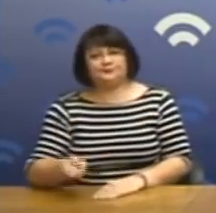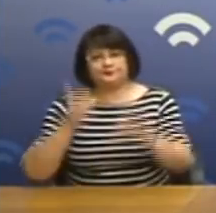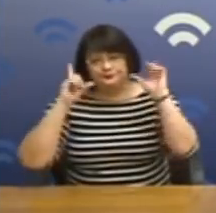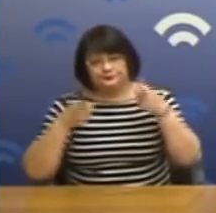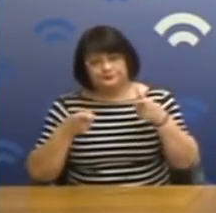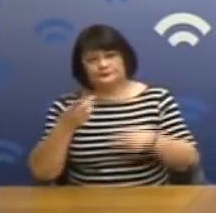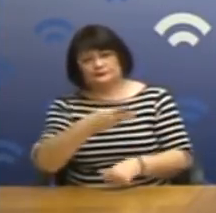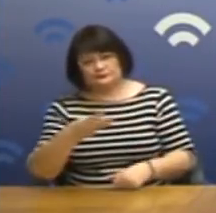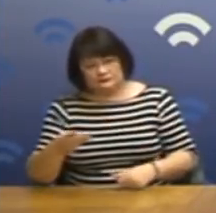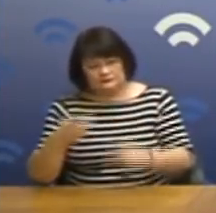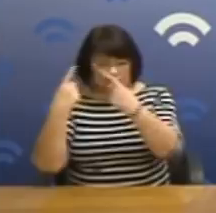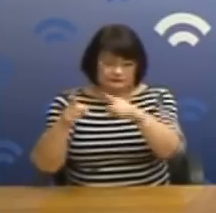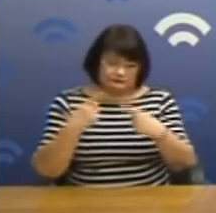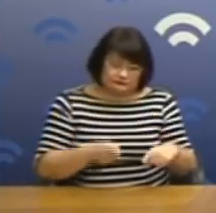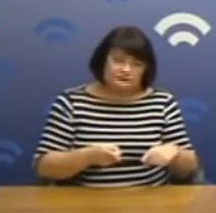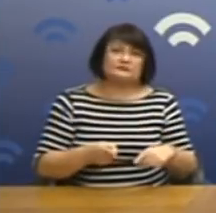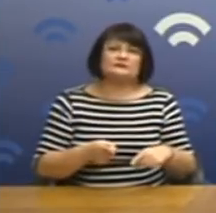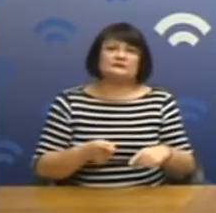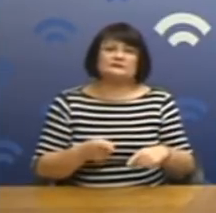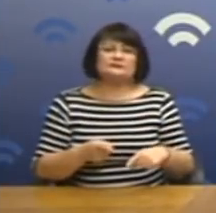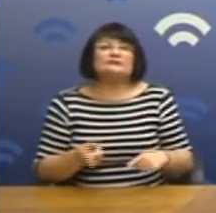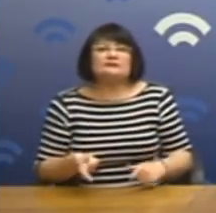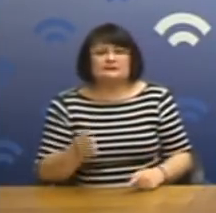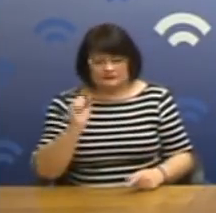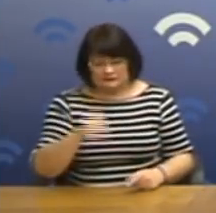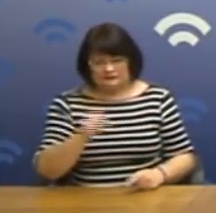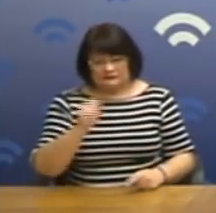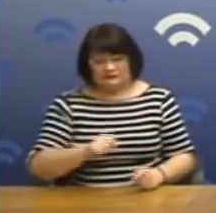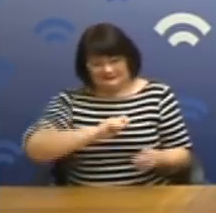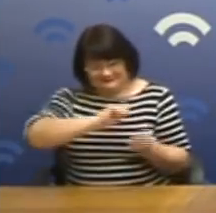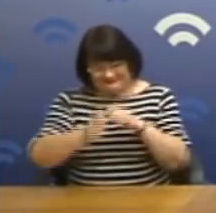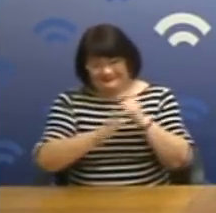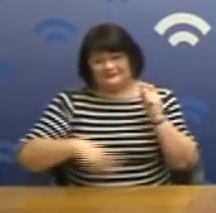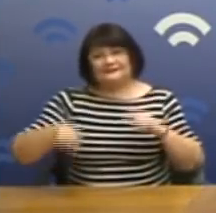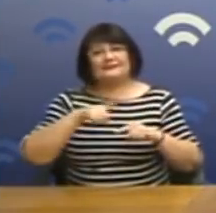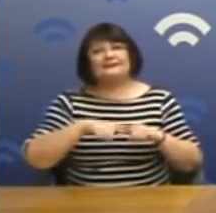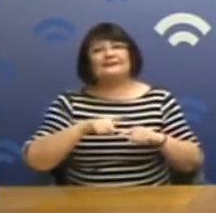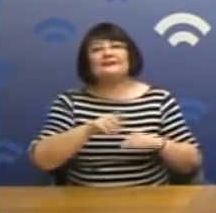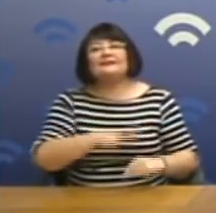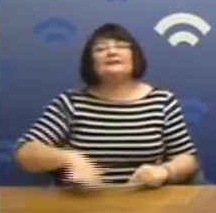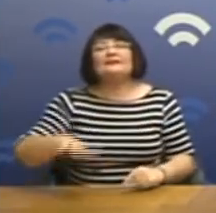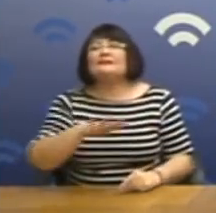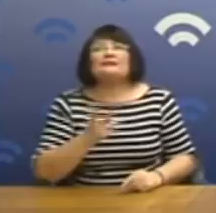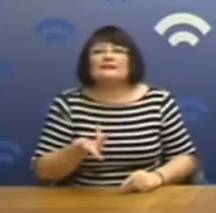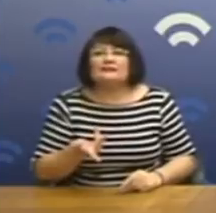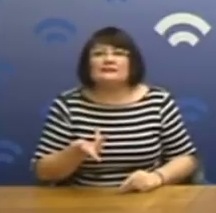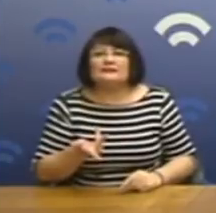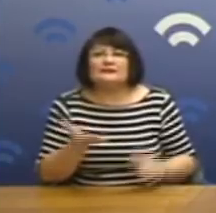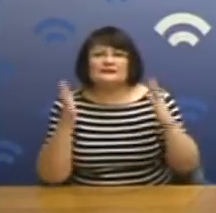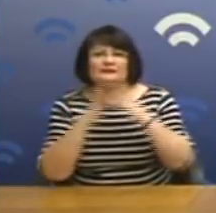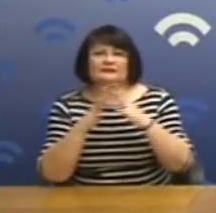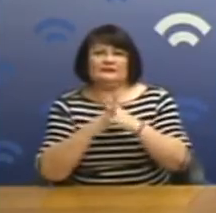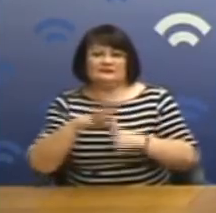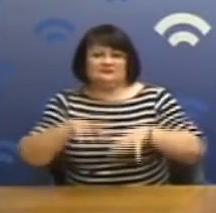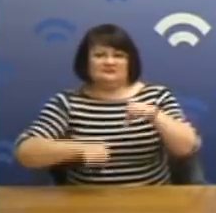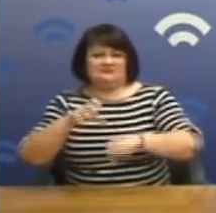ΣΥΡΙΖΑ, άλλα κόμματα επίσης, συμφωνείτε στο να μετατραπεί η Ελλάδα σε ένα απέραντο ορμητήριο για τους πολέμους των